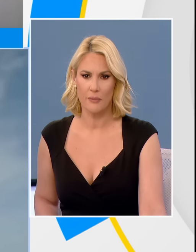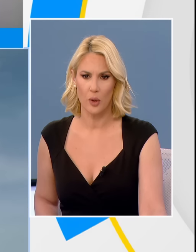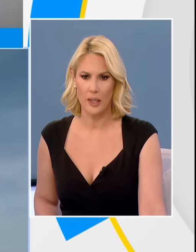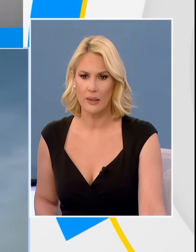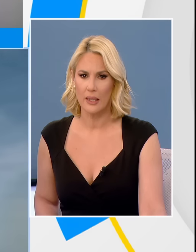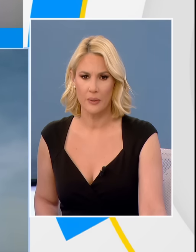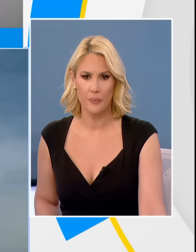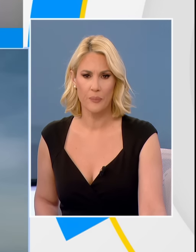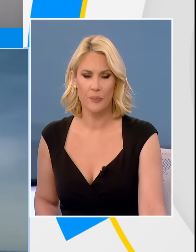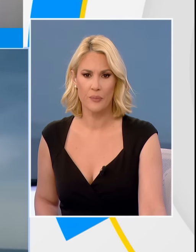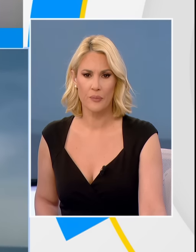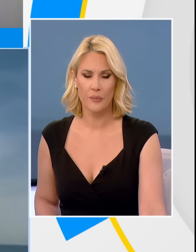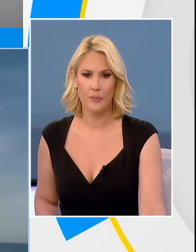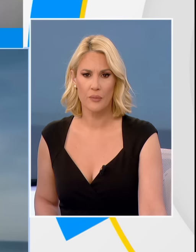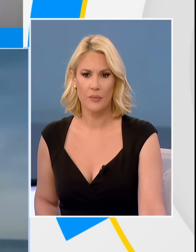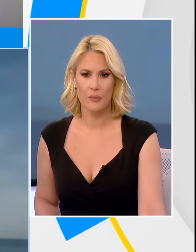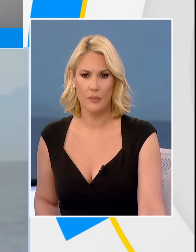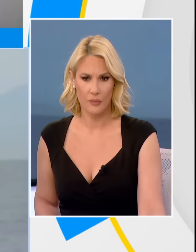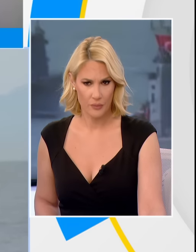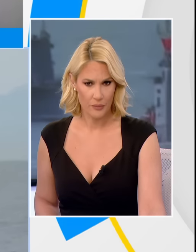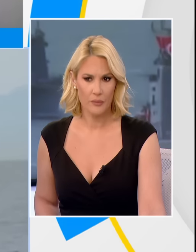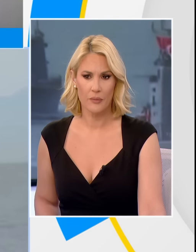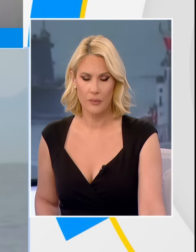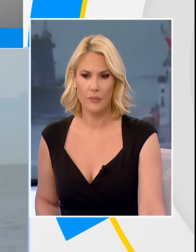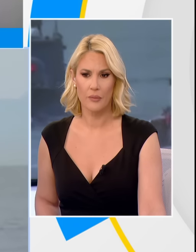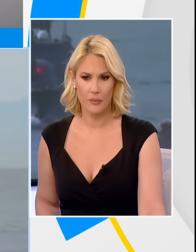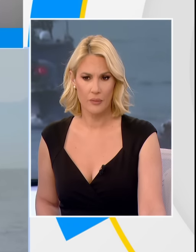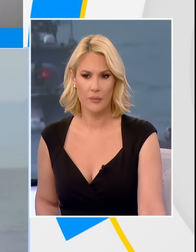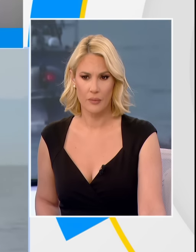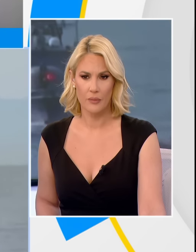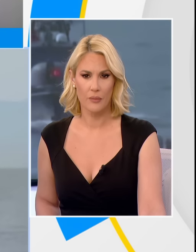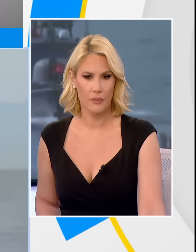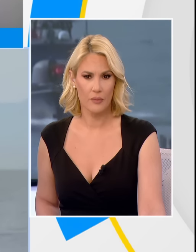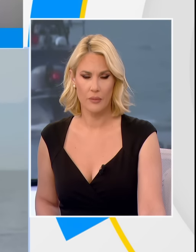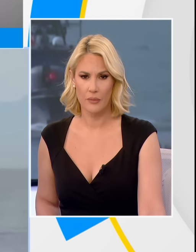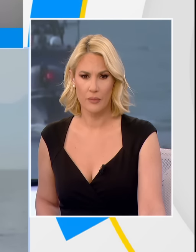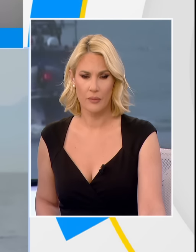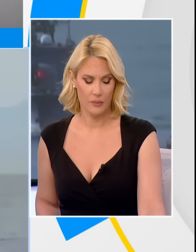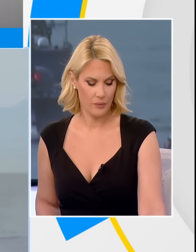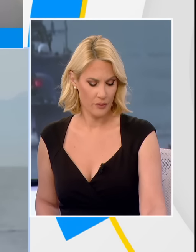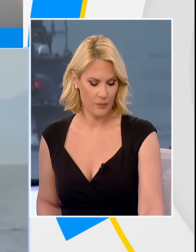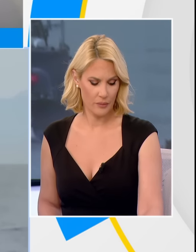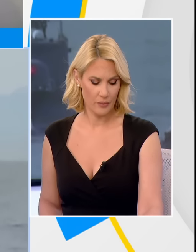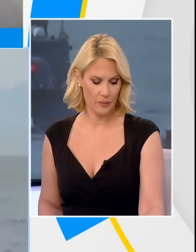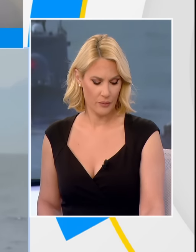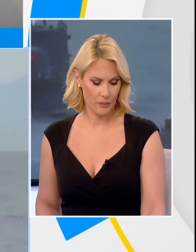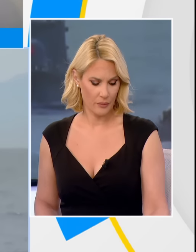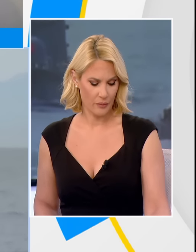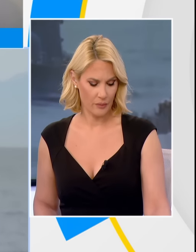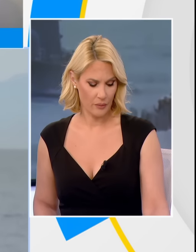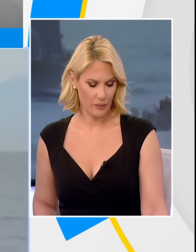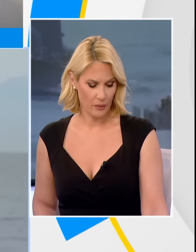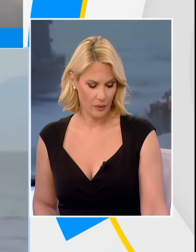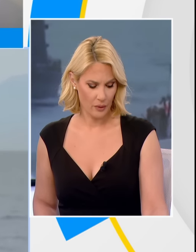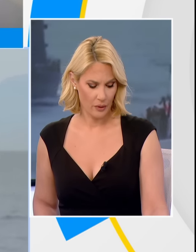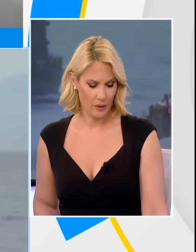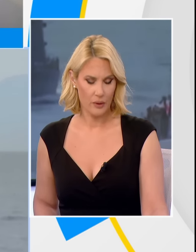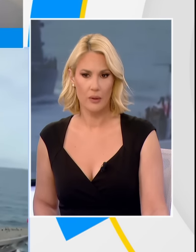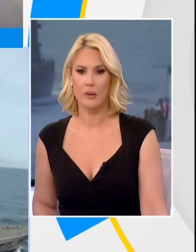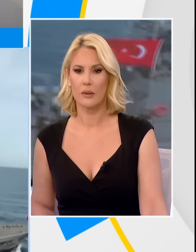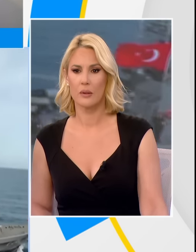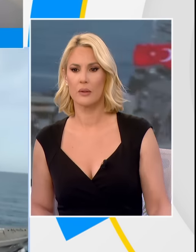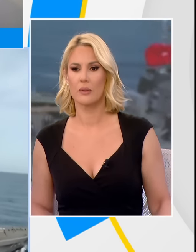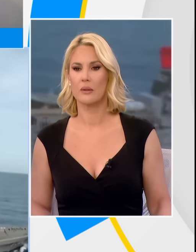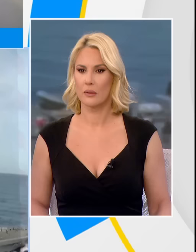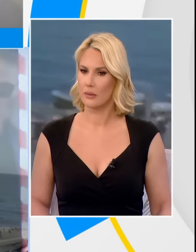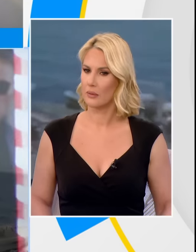Βαλινάκη, συμφωνείτε? Βεβαίως, κάτω από το ήπιο κλίμα και τα ήρεμα νερά, ο Καχαρίας αλωνίζει.